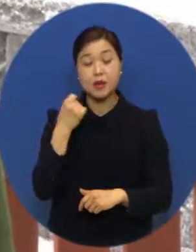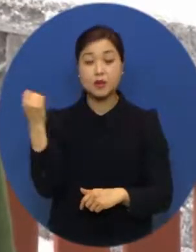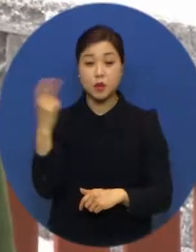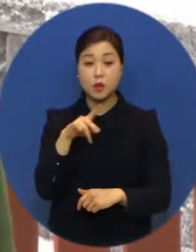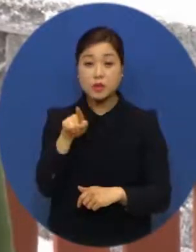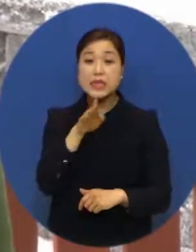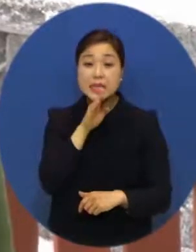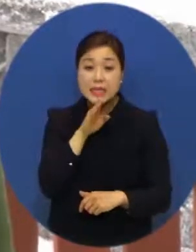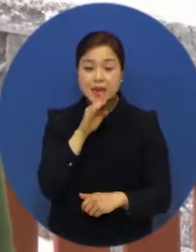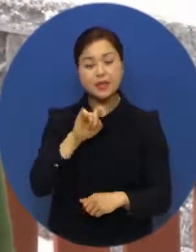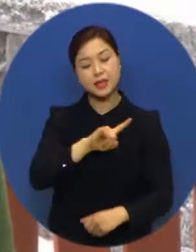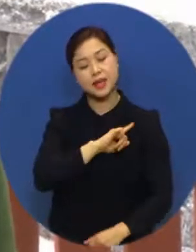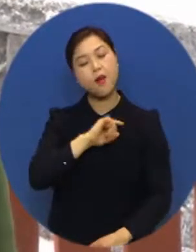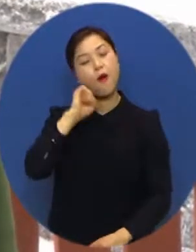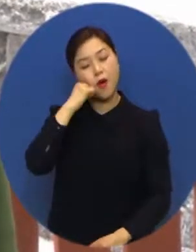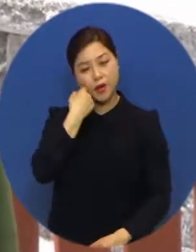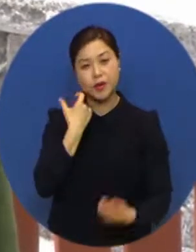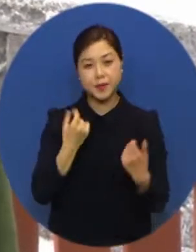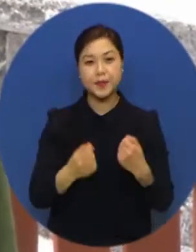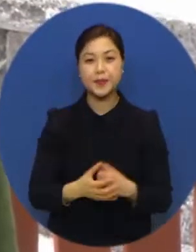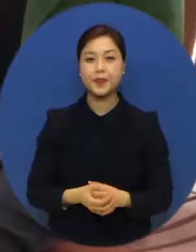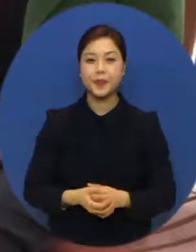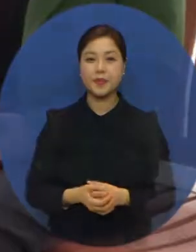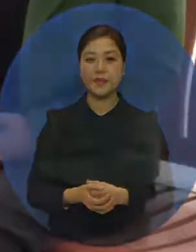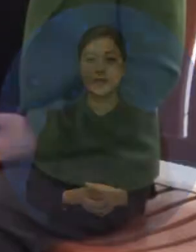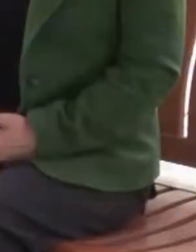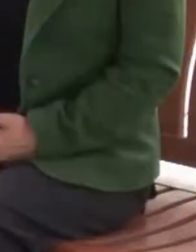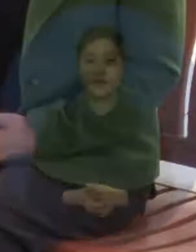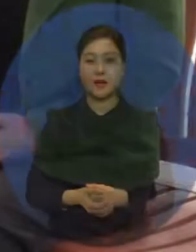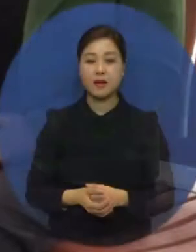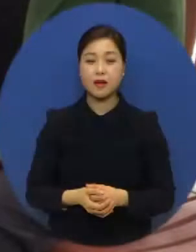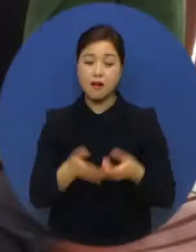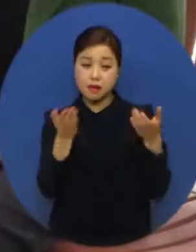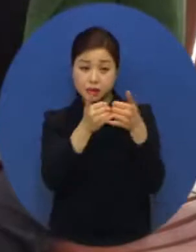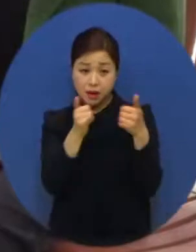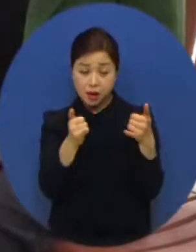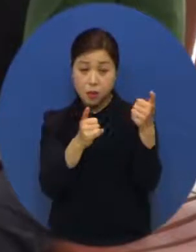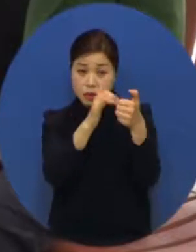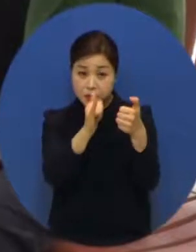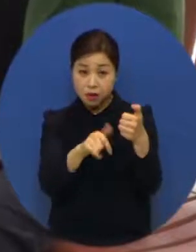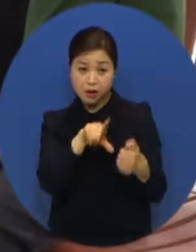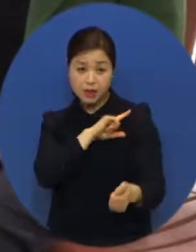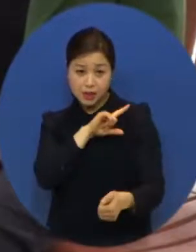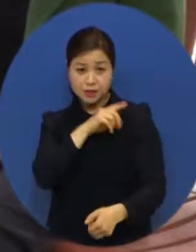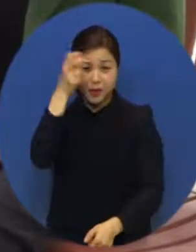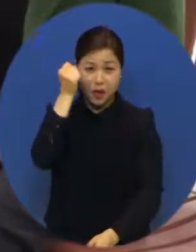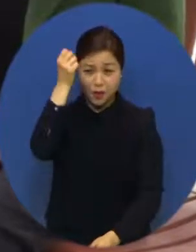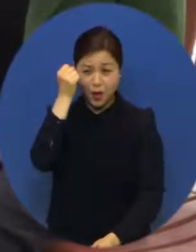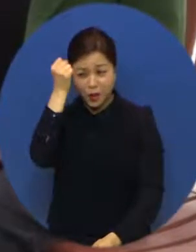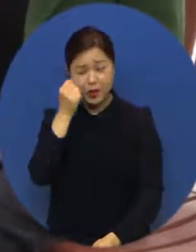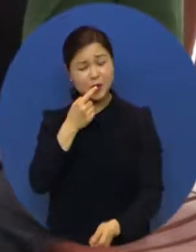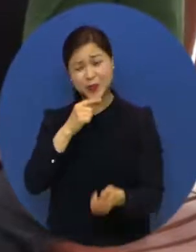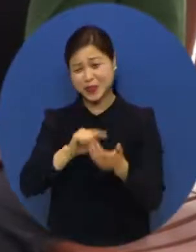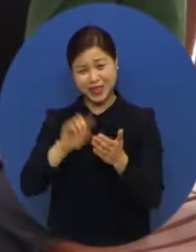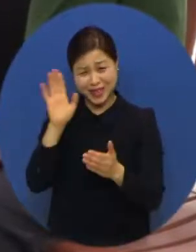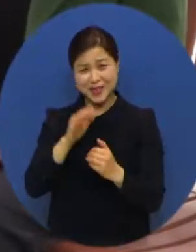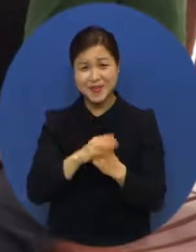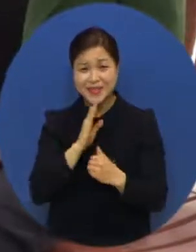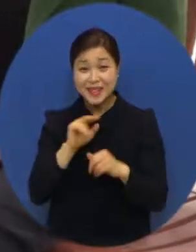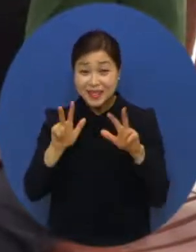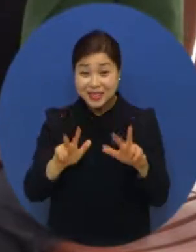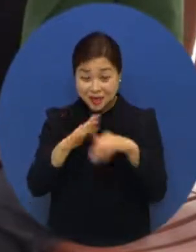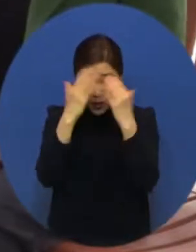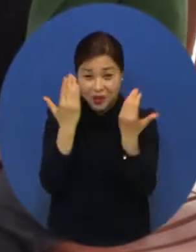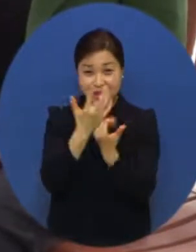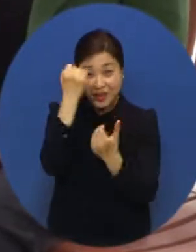부분이 가장 어렵습니다. 사실 그 50명 직원 이름 외우는 것만도 네네. 많이 힘드셨을 것 같아요. 예, 지금은 예. 다